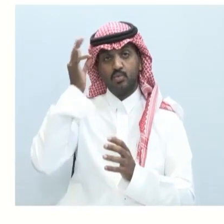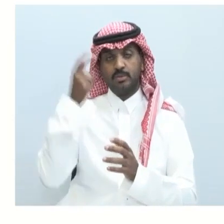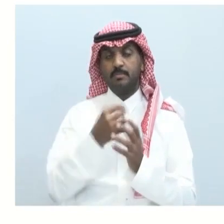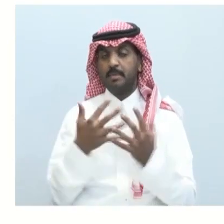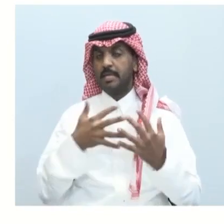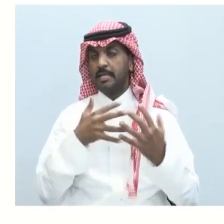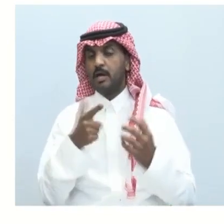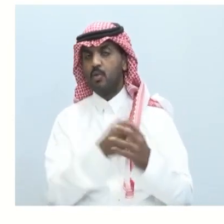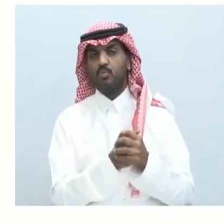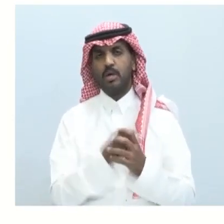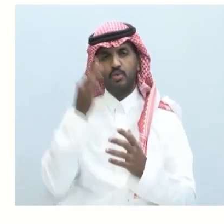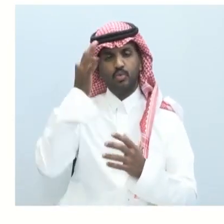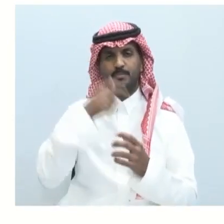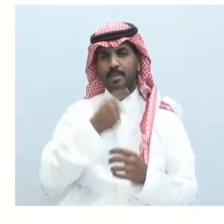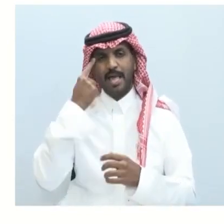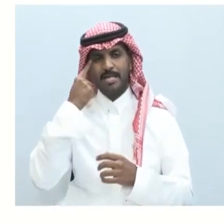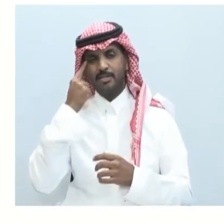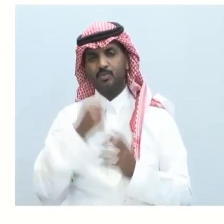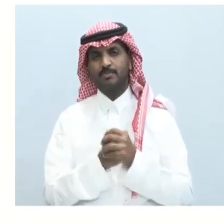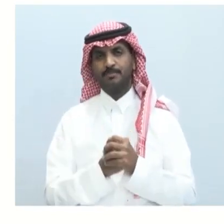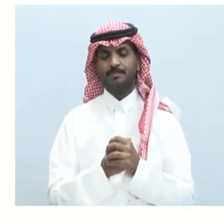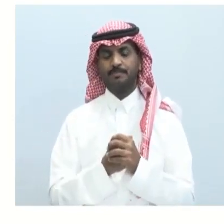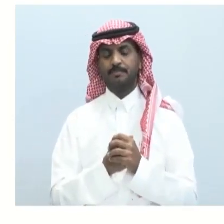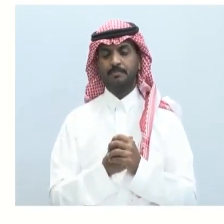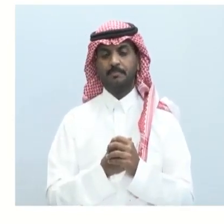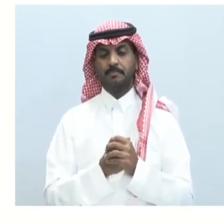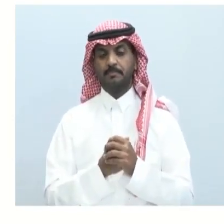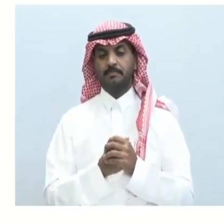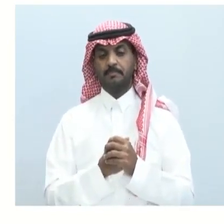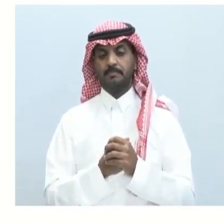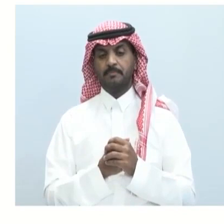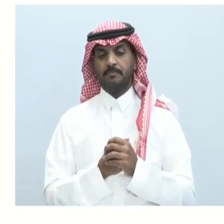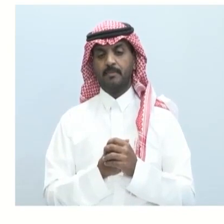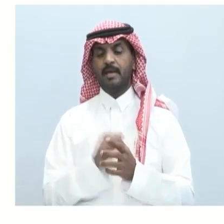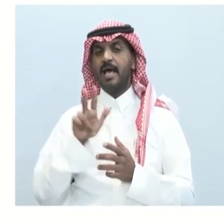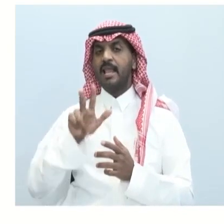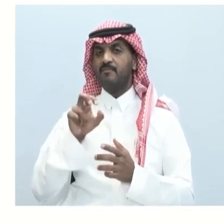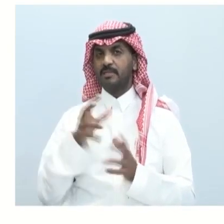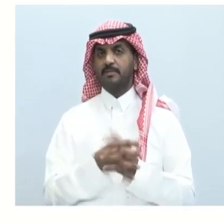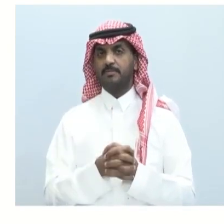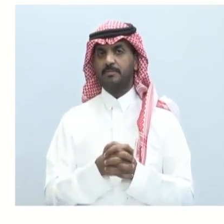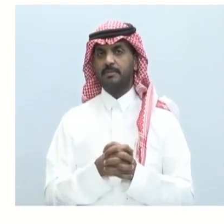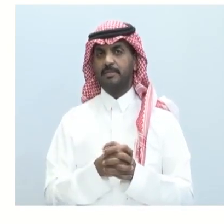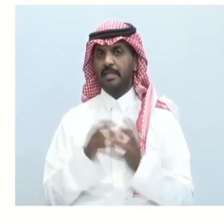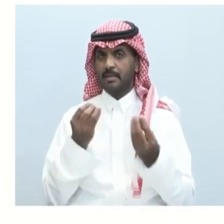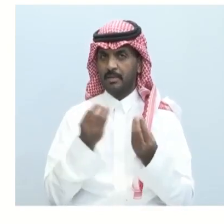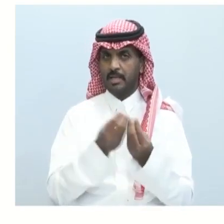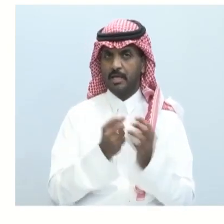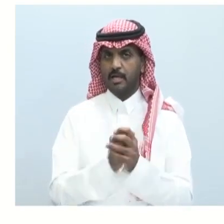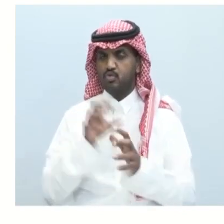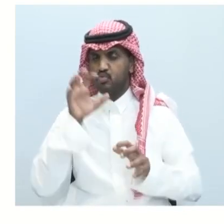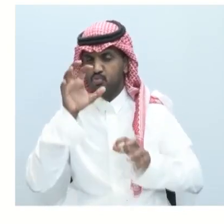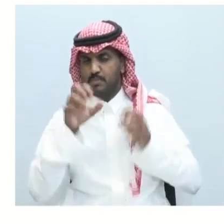او الدب الاسيوي الاسود ايضا الفصيله التي ينتمي لها الدب